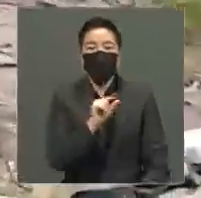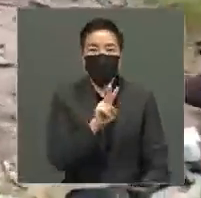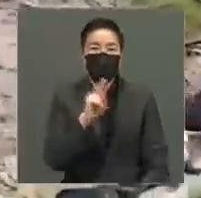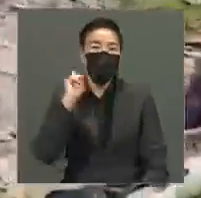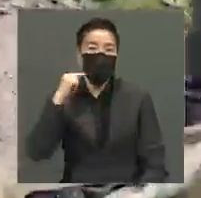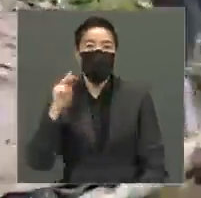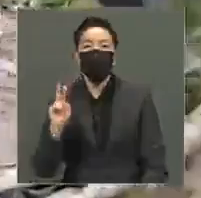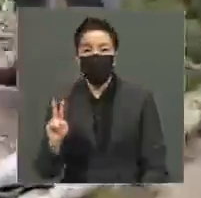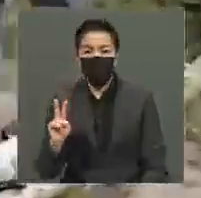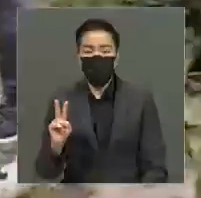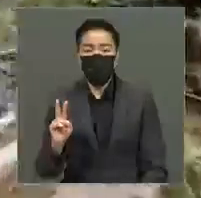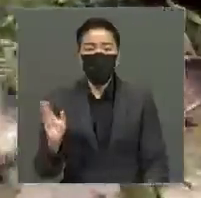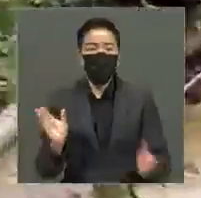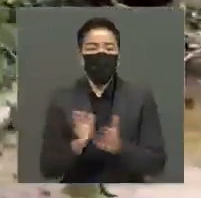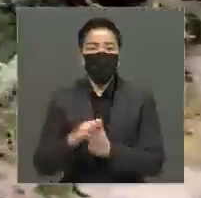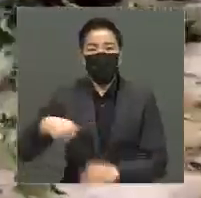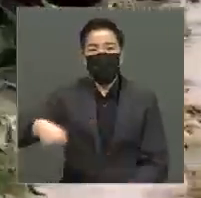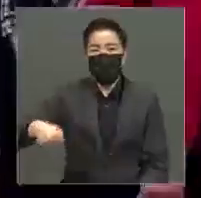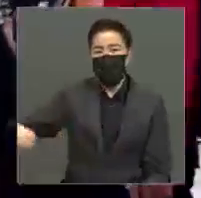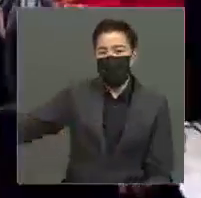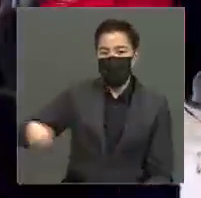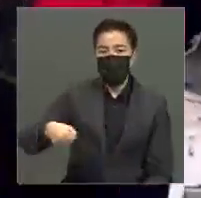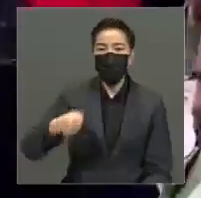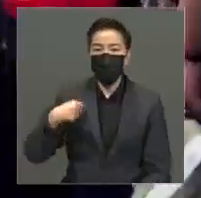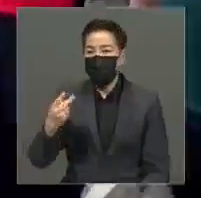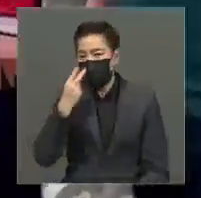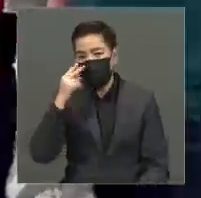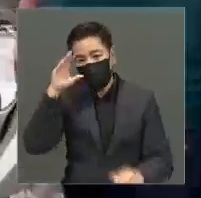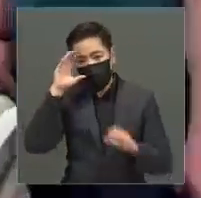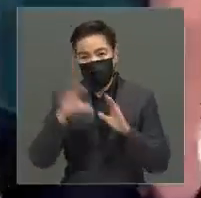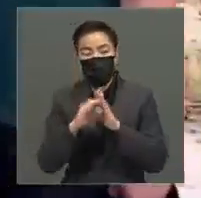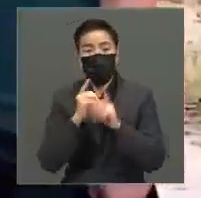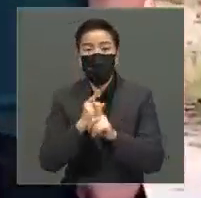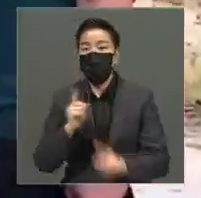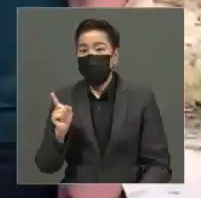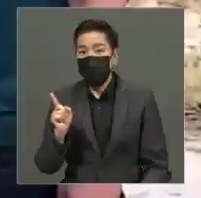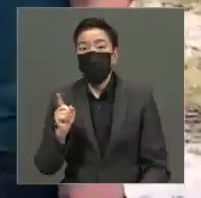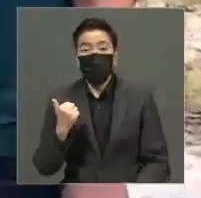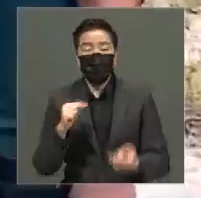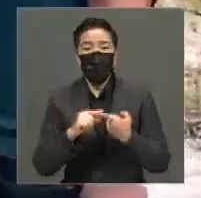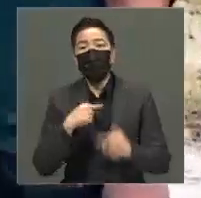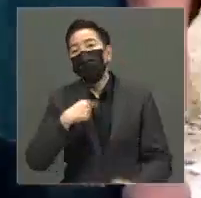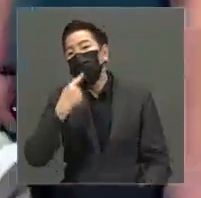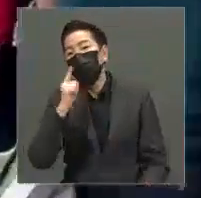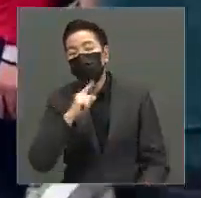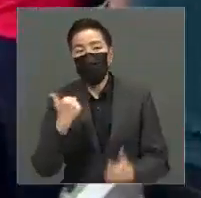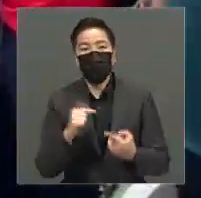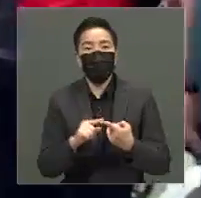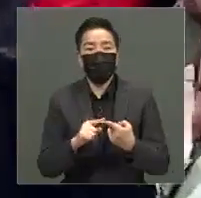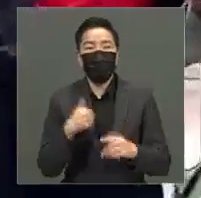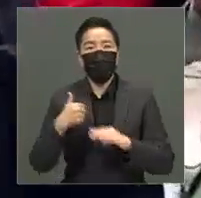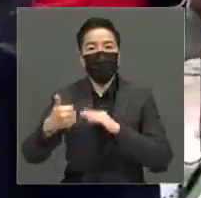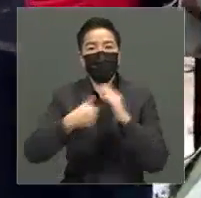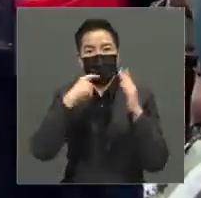22คนและหญิง2คนพร้อมกระเป๋าสัมภาระติดตัวมาอย่างที่ได้เห็นเนี่ยนะครับโดยเขาให้การอย่างนี้ว่า